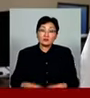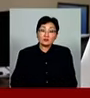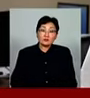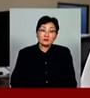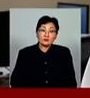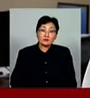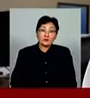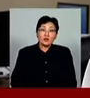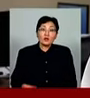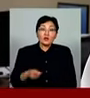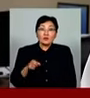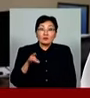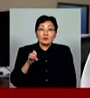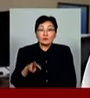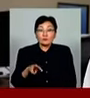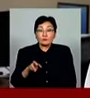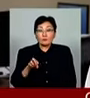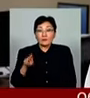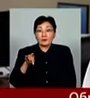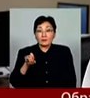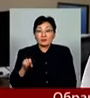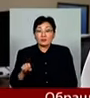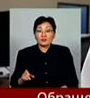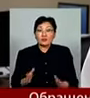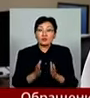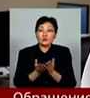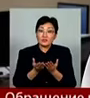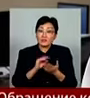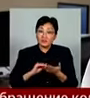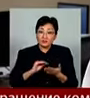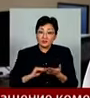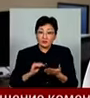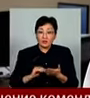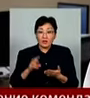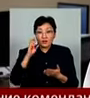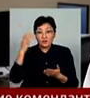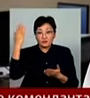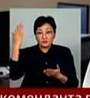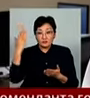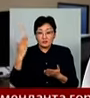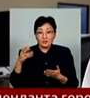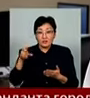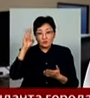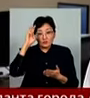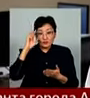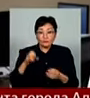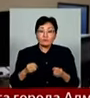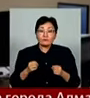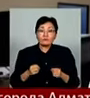шақырамын. Ибрахим пайғамбардың дұғасында айтылғандай, Алла Тағала елімізді